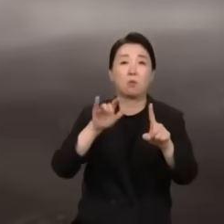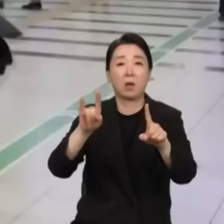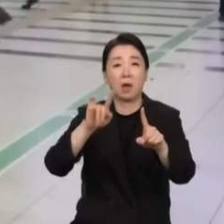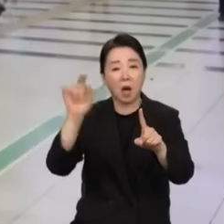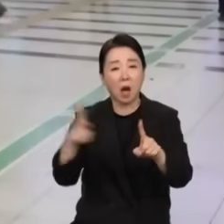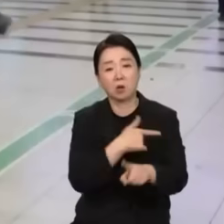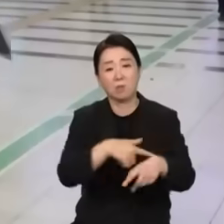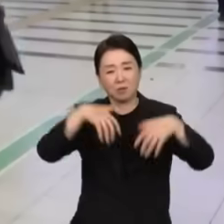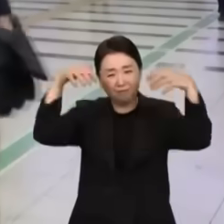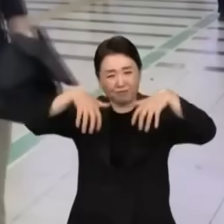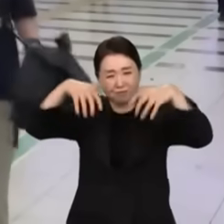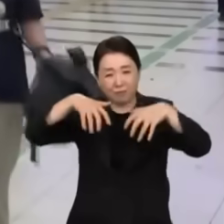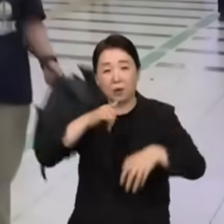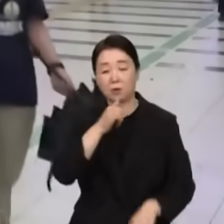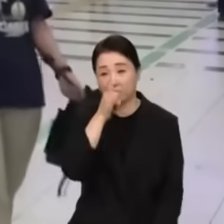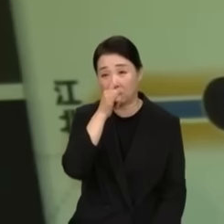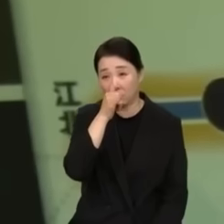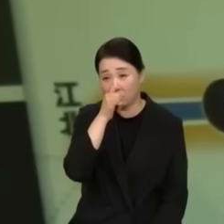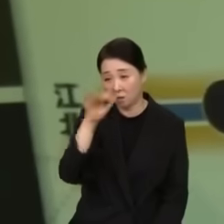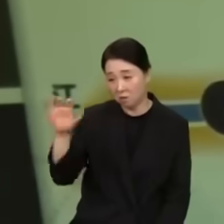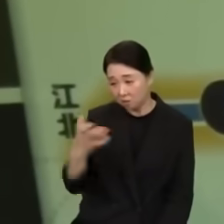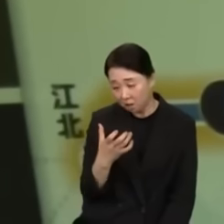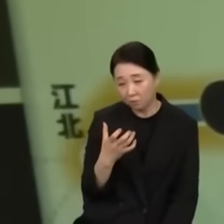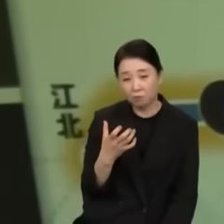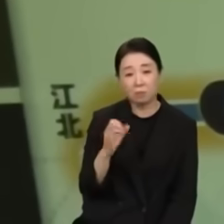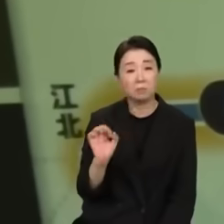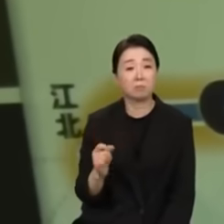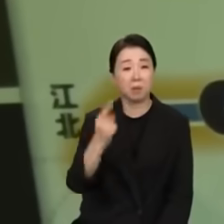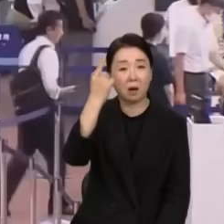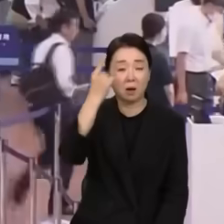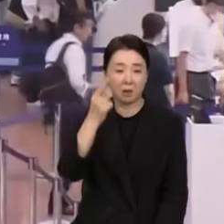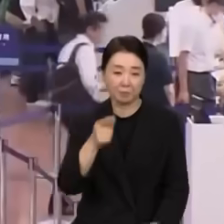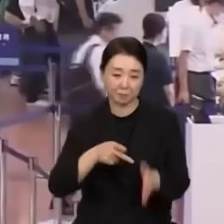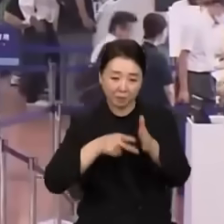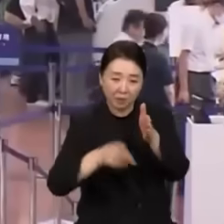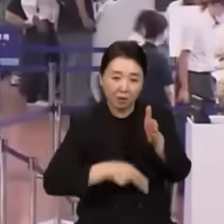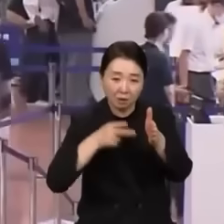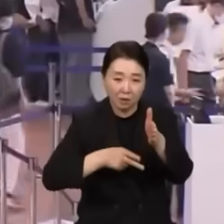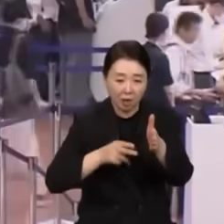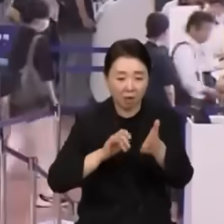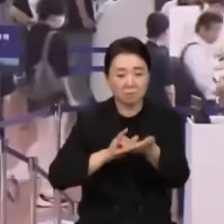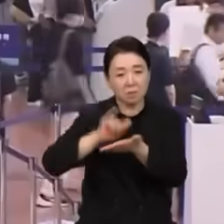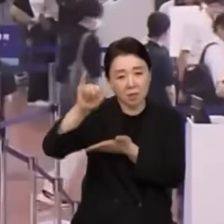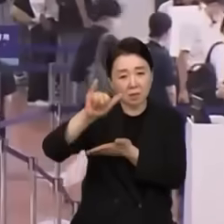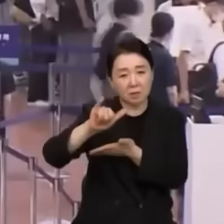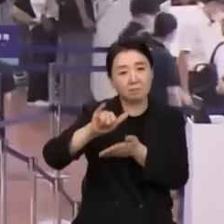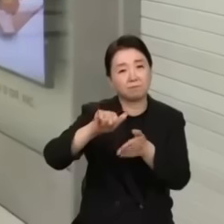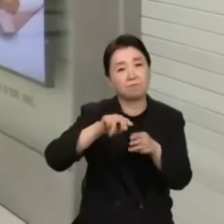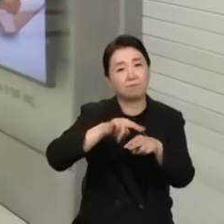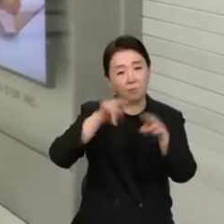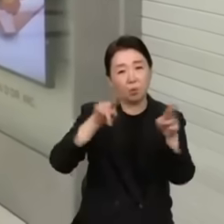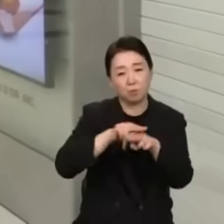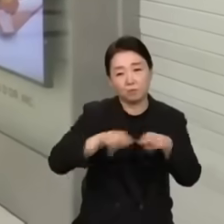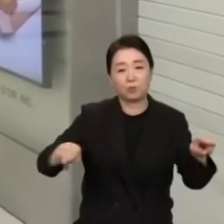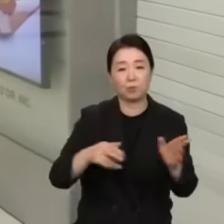겁니다. 산산의 영향으로 규슈 지역 열차와 국내선 여객기 등은 운행이 중단됐습니다.